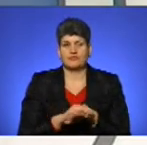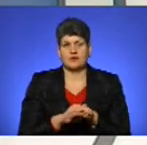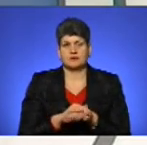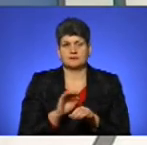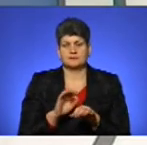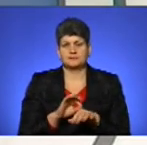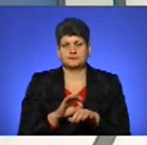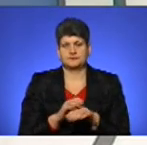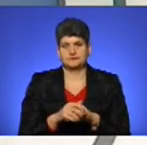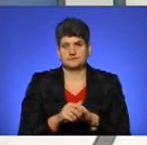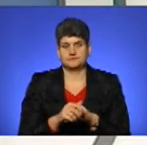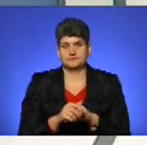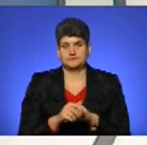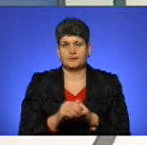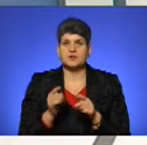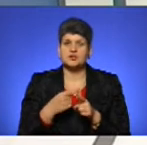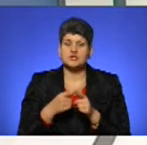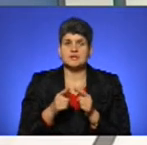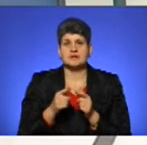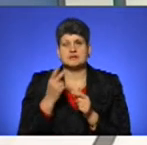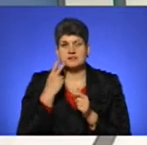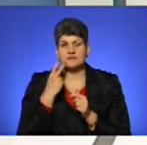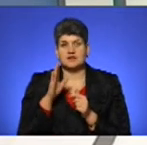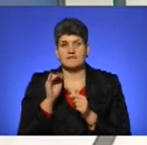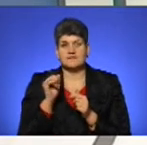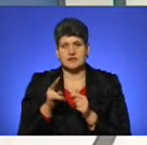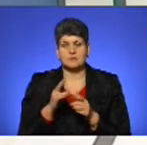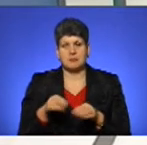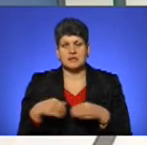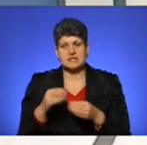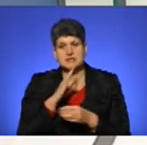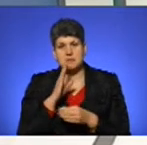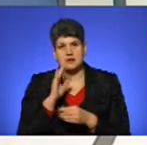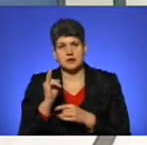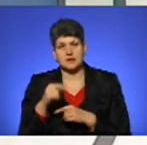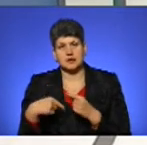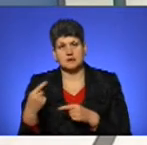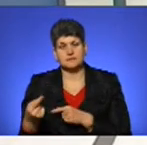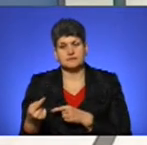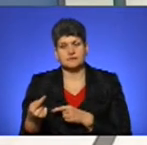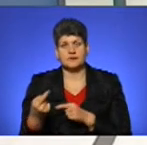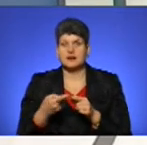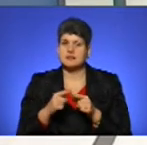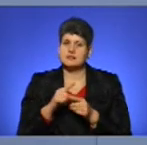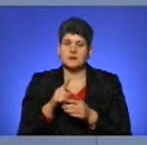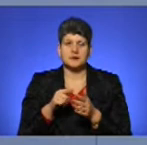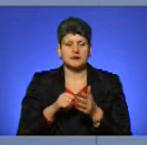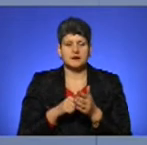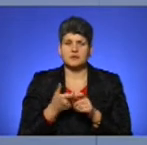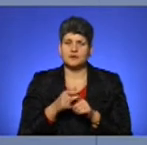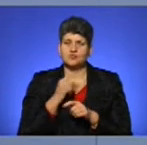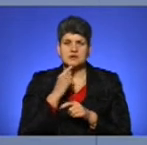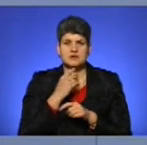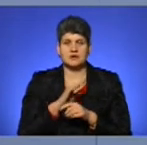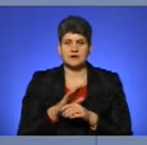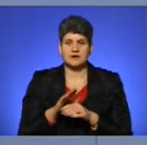інфікування. Чи завжди ВІЛ передається від матері до дитини? Це питання дуже складне